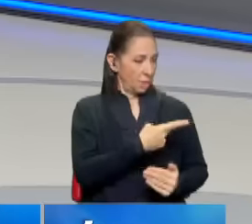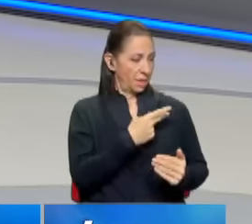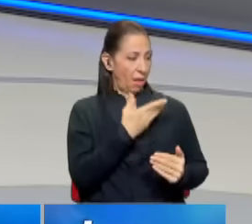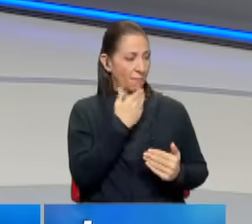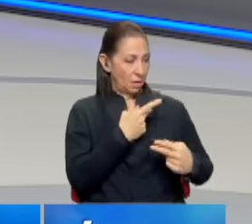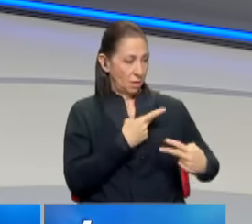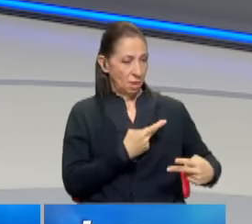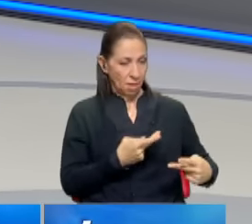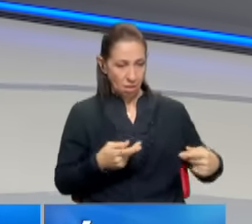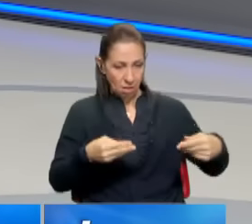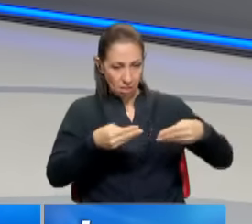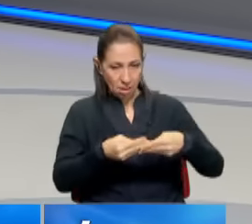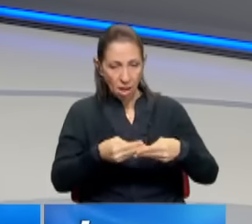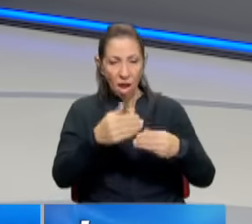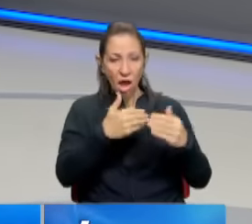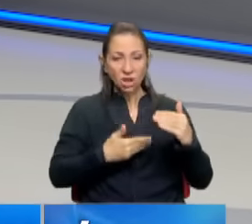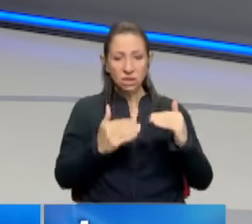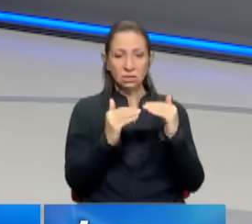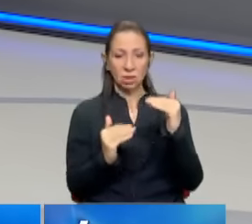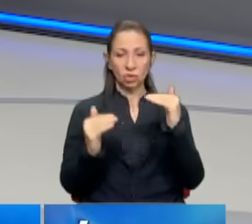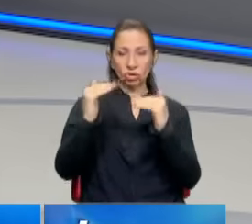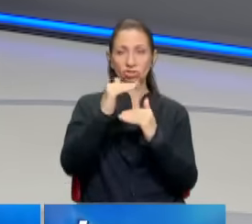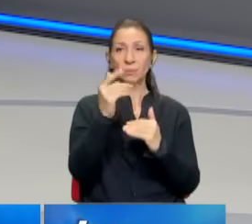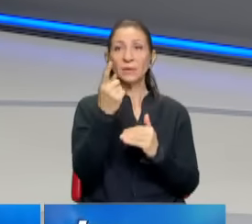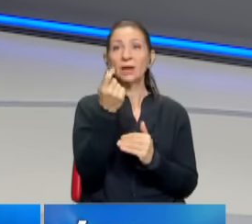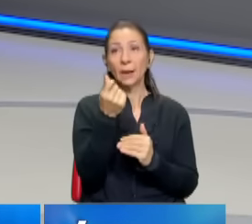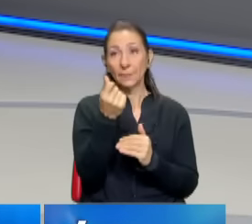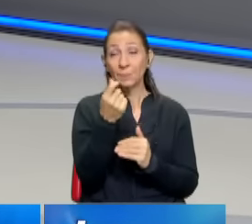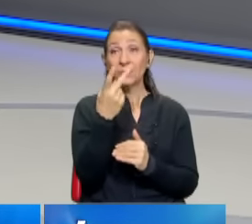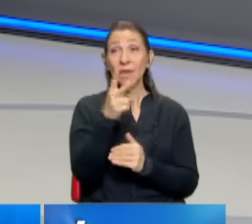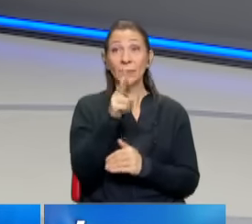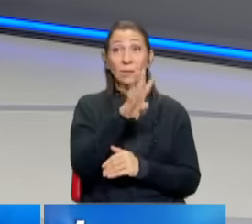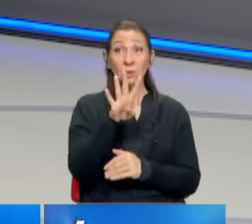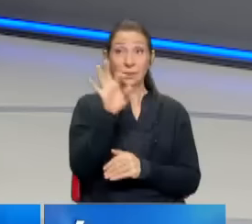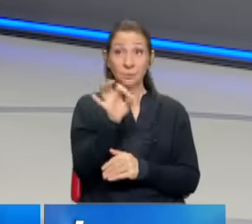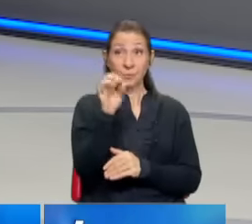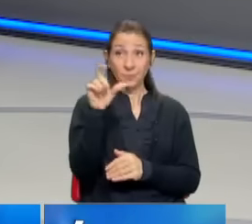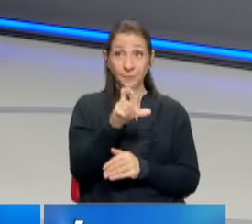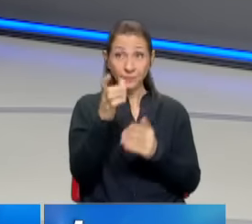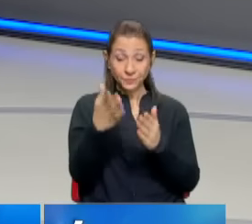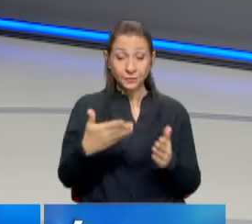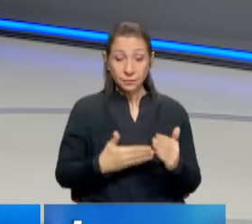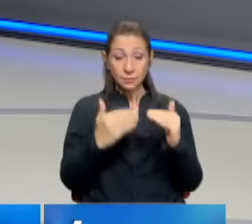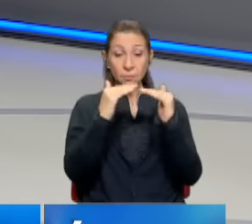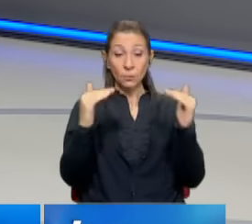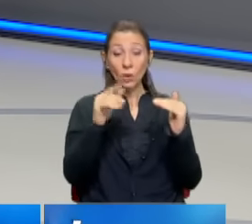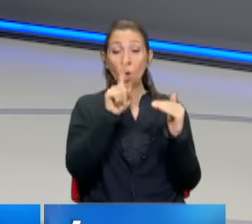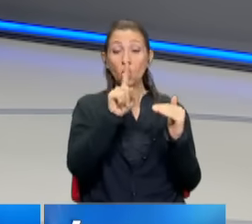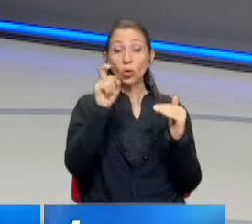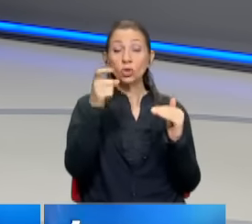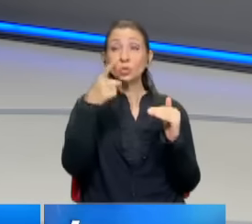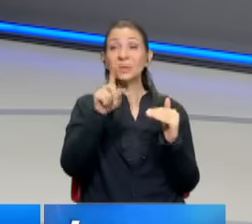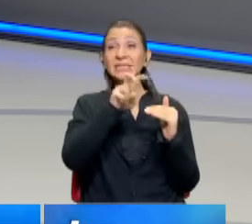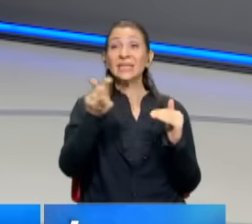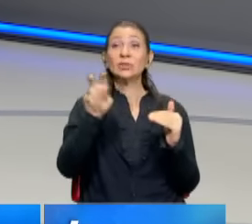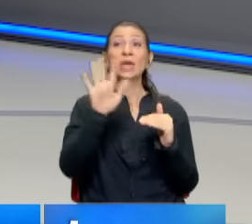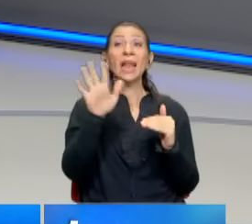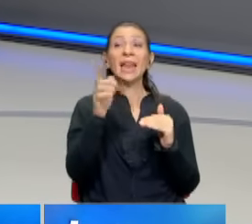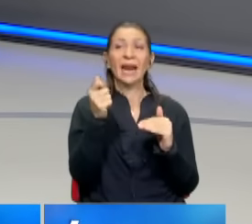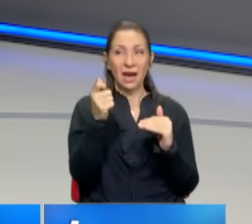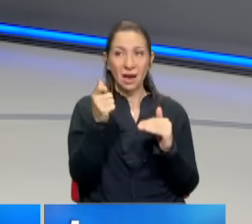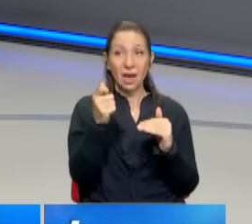sınırını geçebilecek şekilde bir rakamdı bu. 2024 Eylül ayında ise açlık sınırı